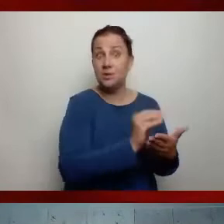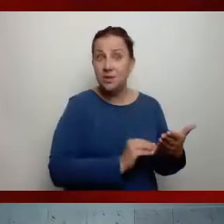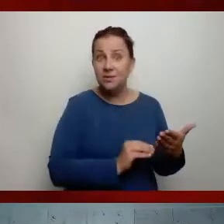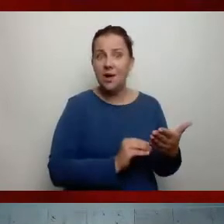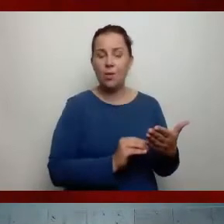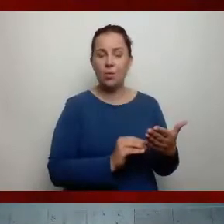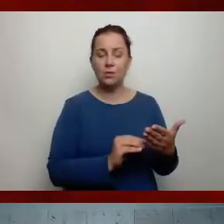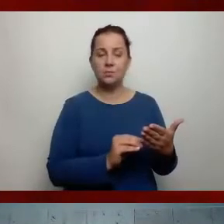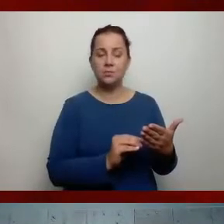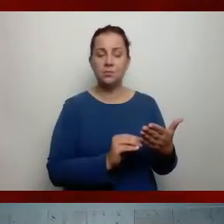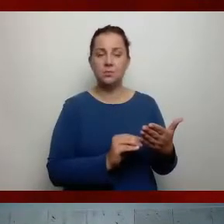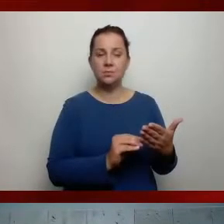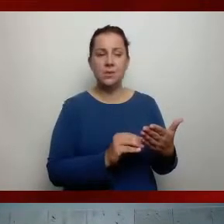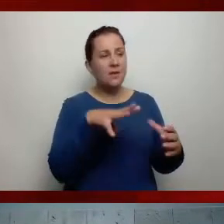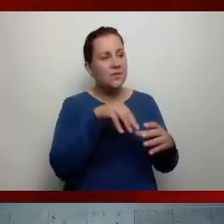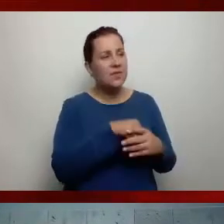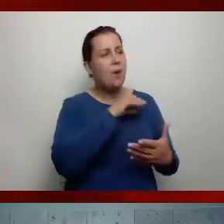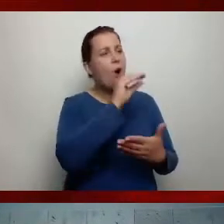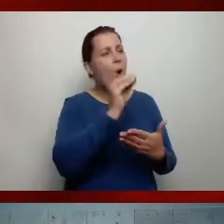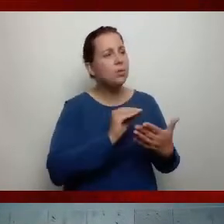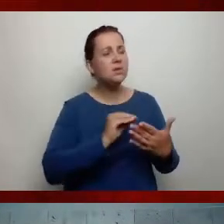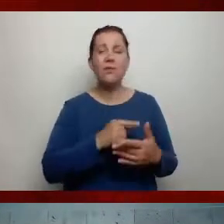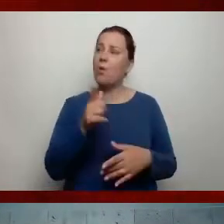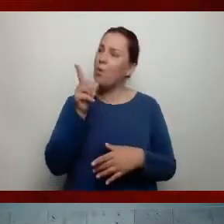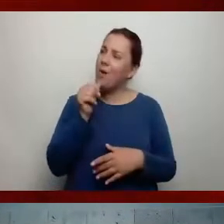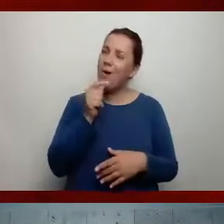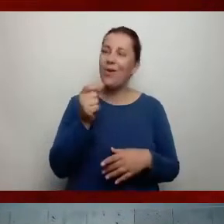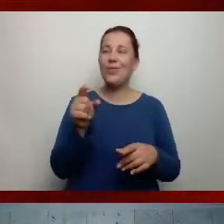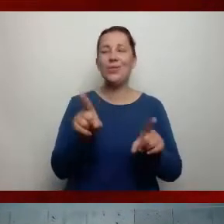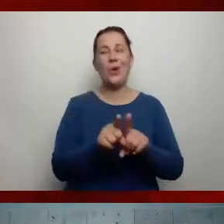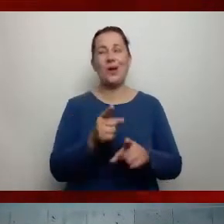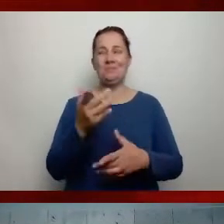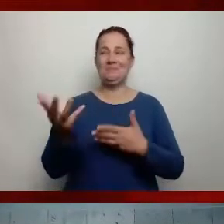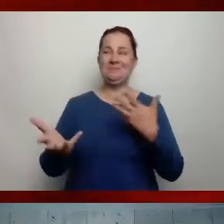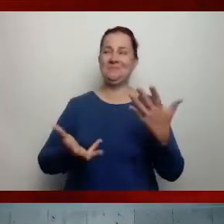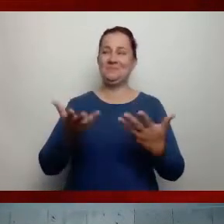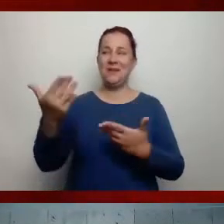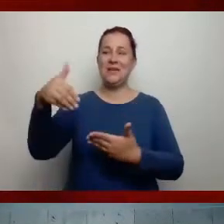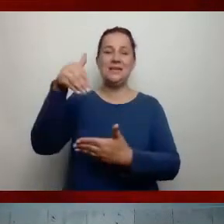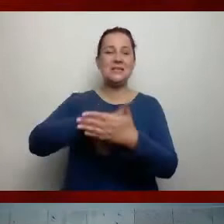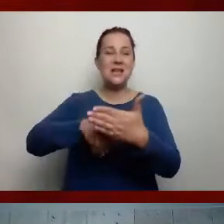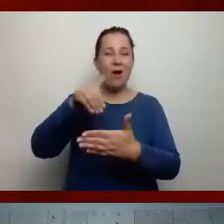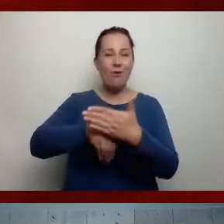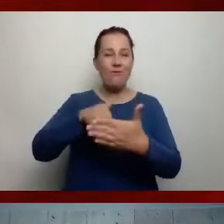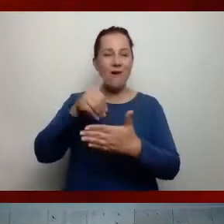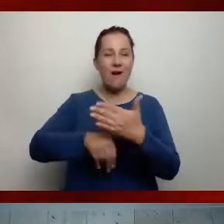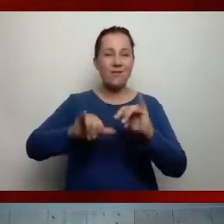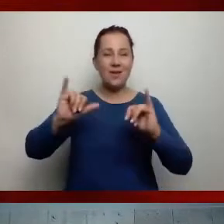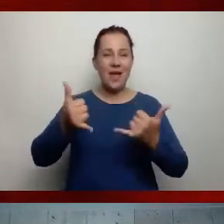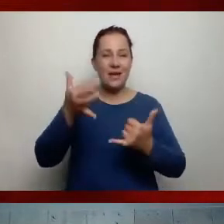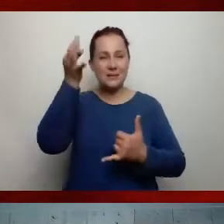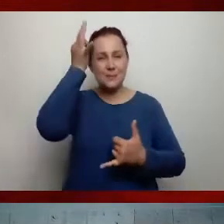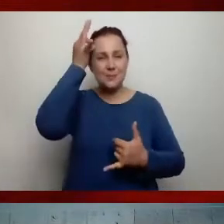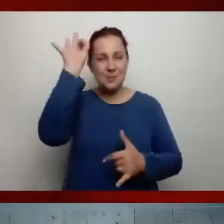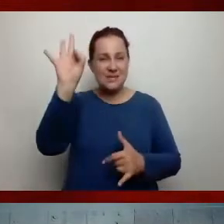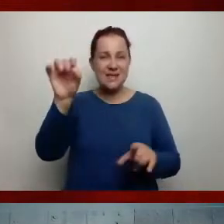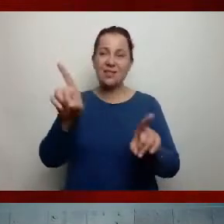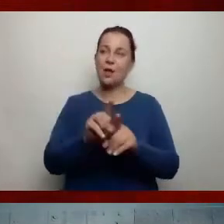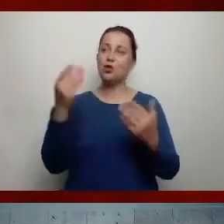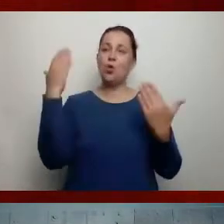z podziwem, z drugiej z niesmakiem, takie zachowania, savoir-vivre, ten honor